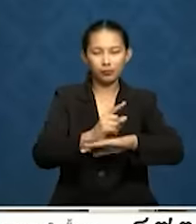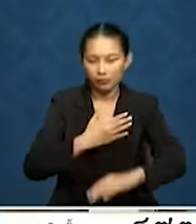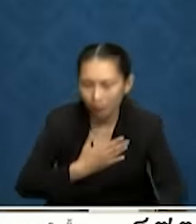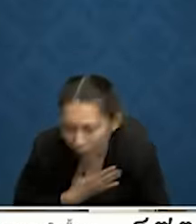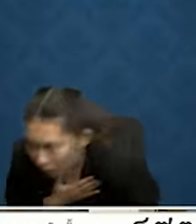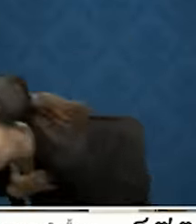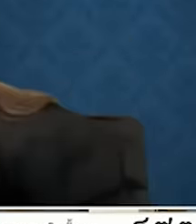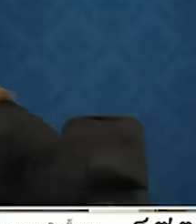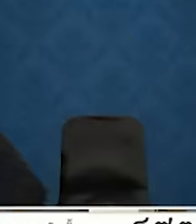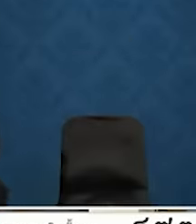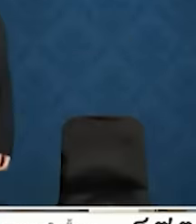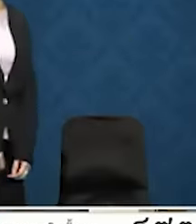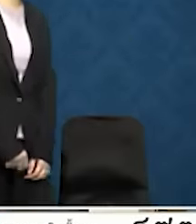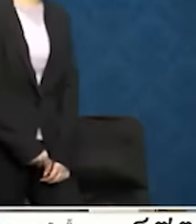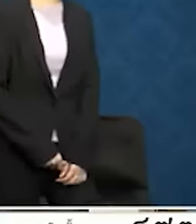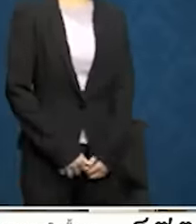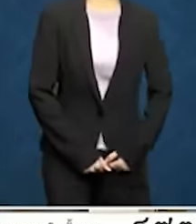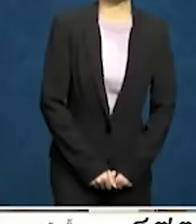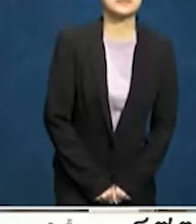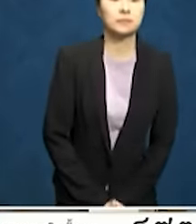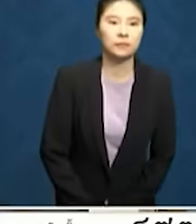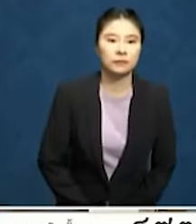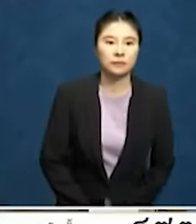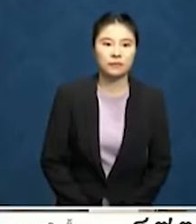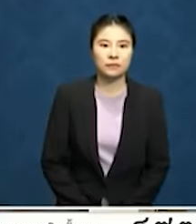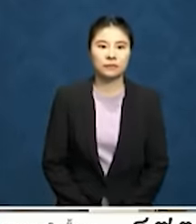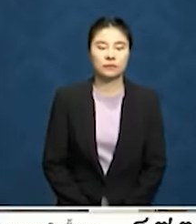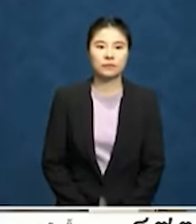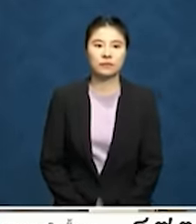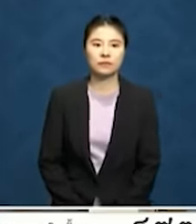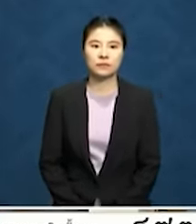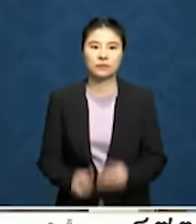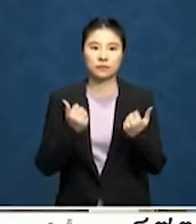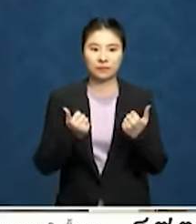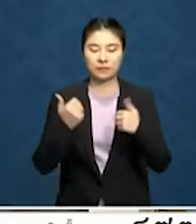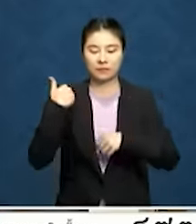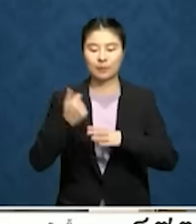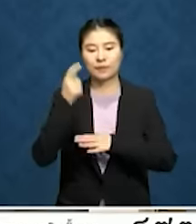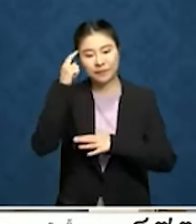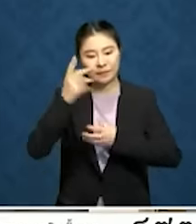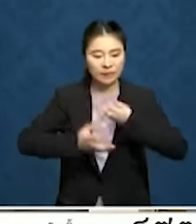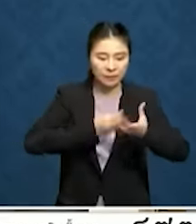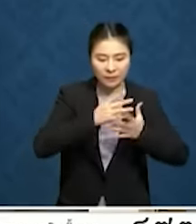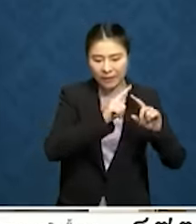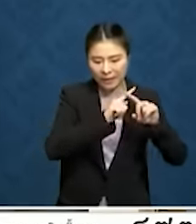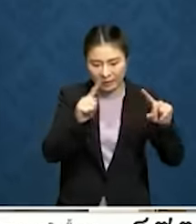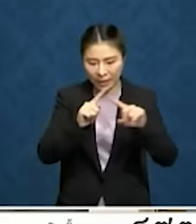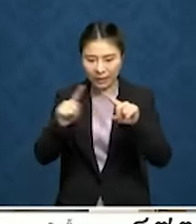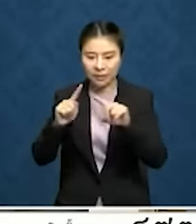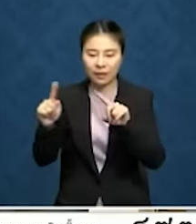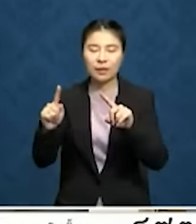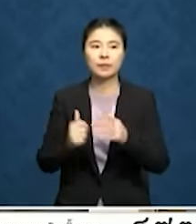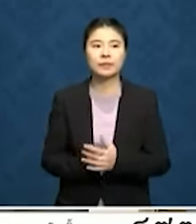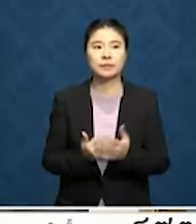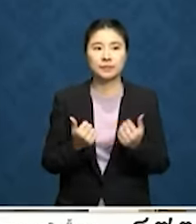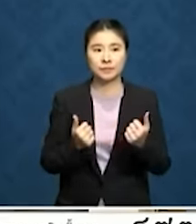ครับกับเนื่องจากว่ายังมีความเห็นที่แตกต่างด้วยความเคารพครับก็ผมอยากจะ